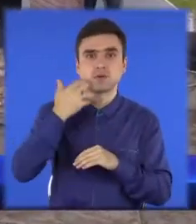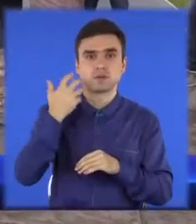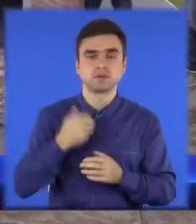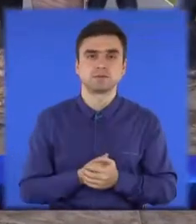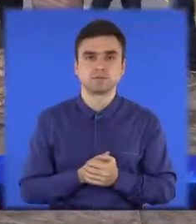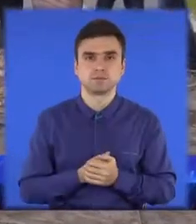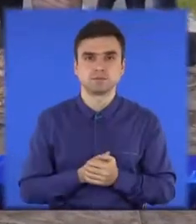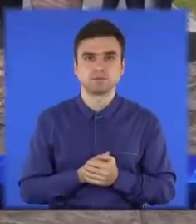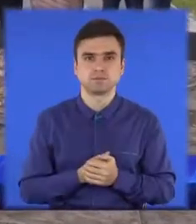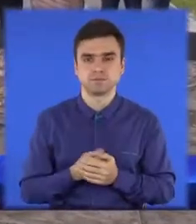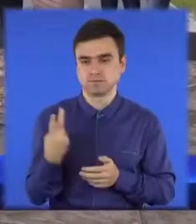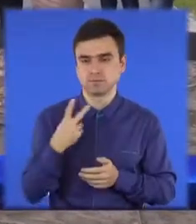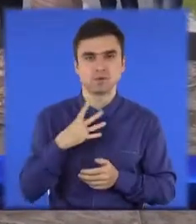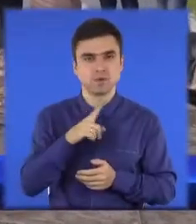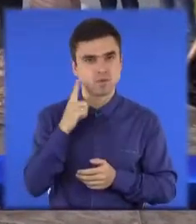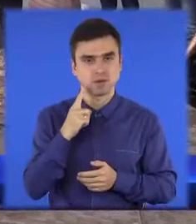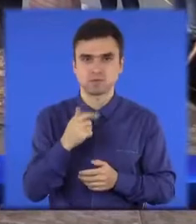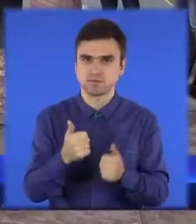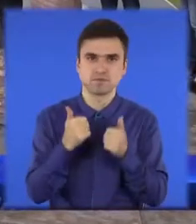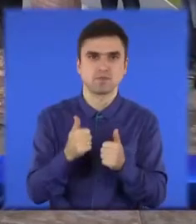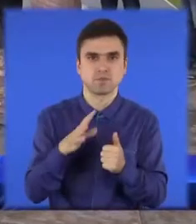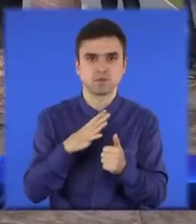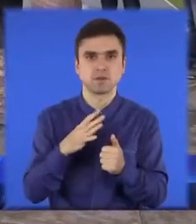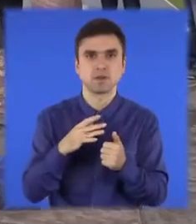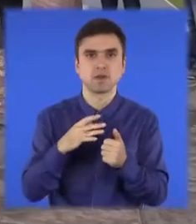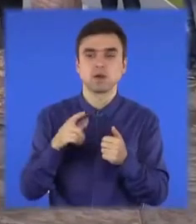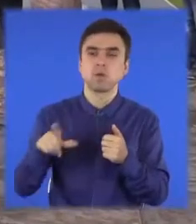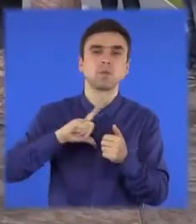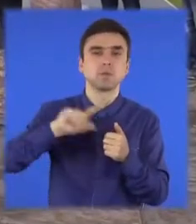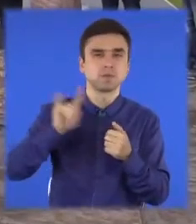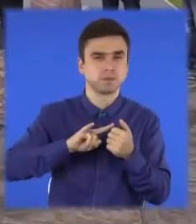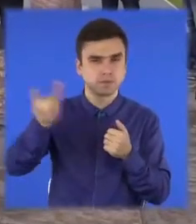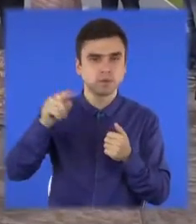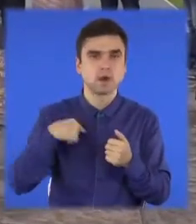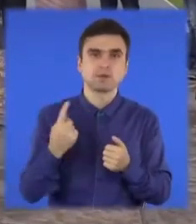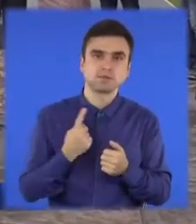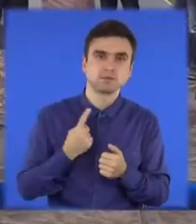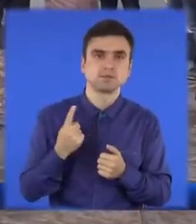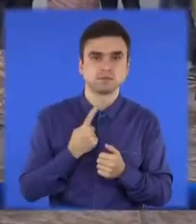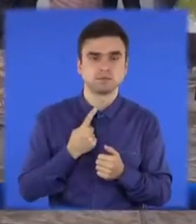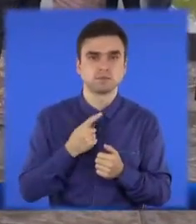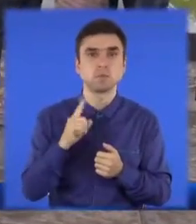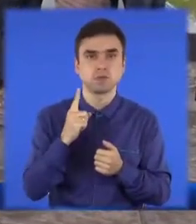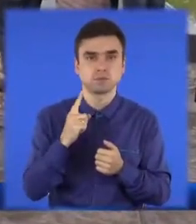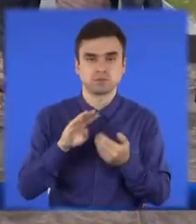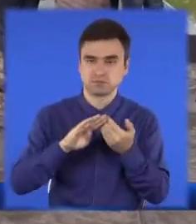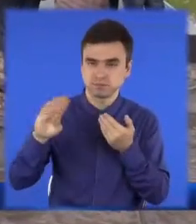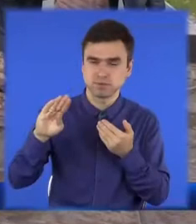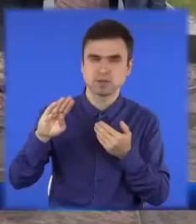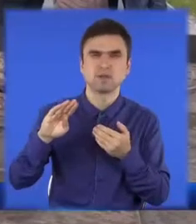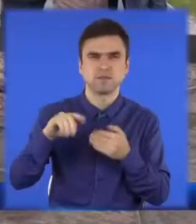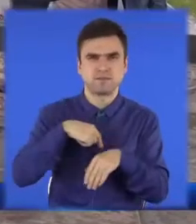дуже, звісно, я любила чекати, тому що розставання завжди передвіщало зустрічу. І це було дуже... Однажды